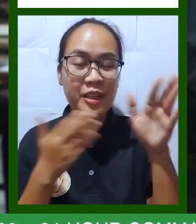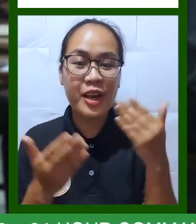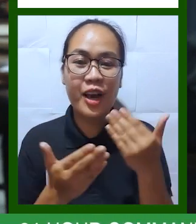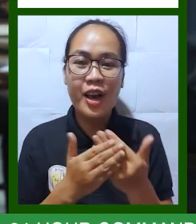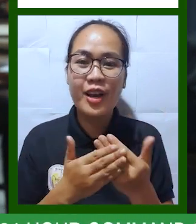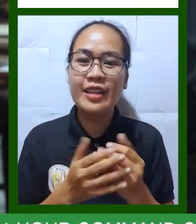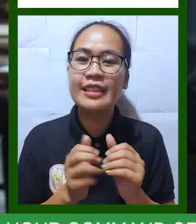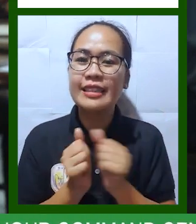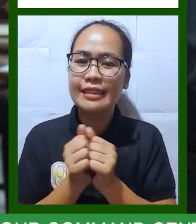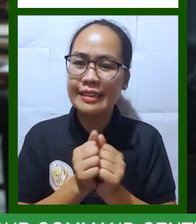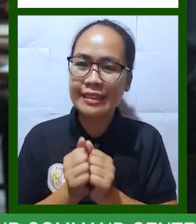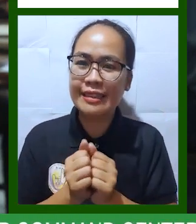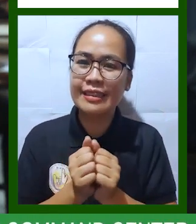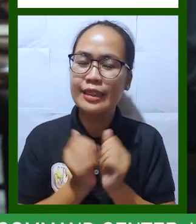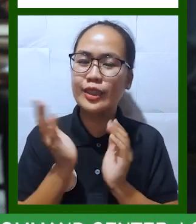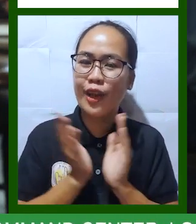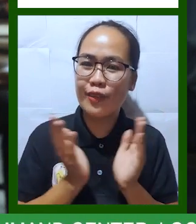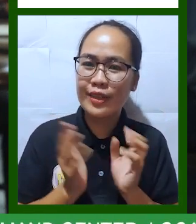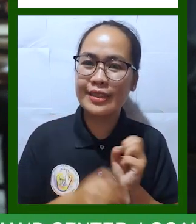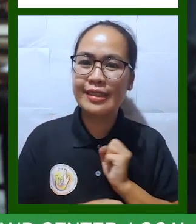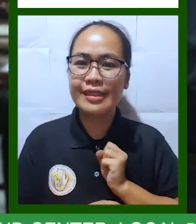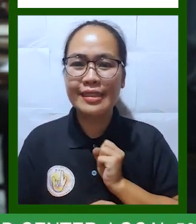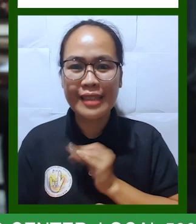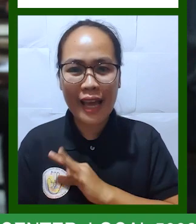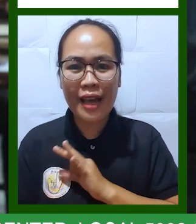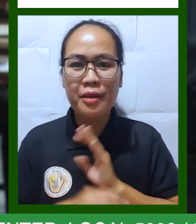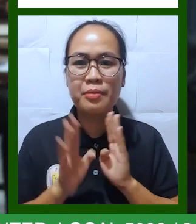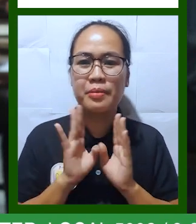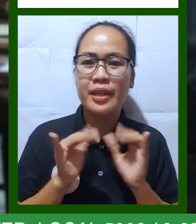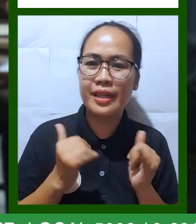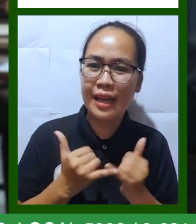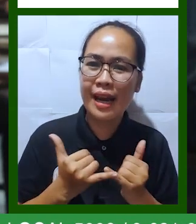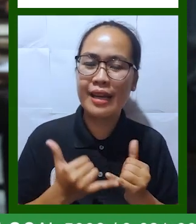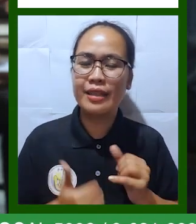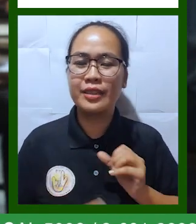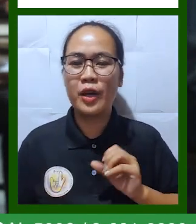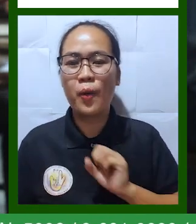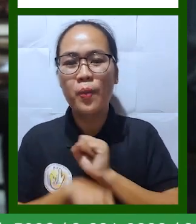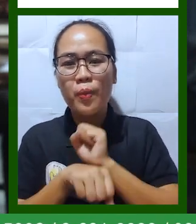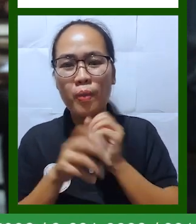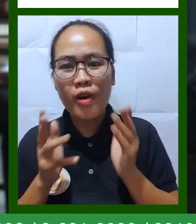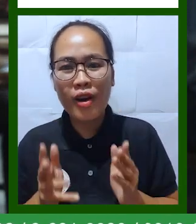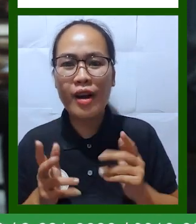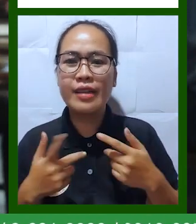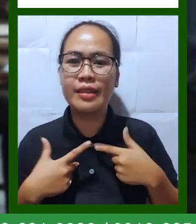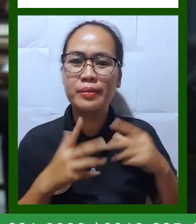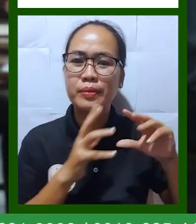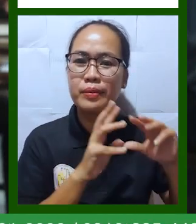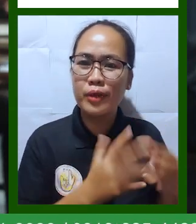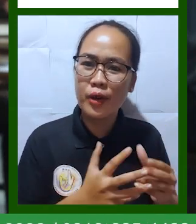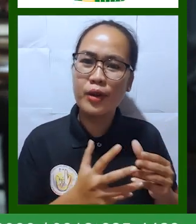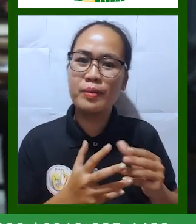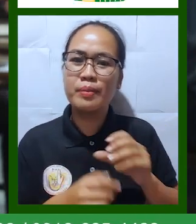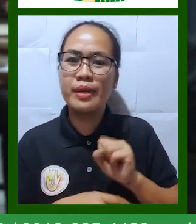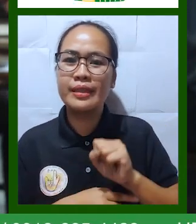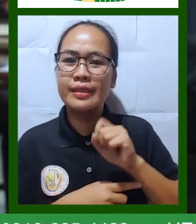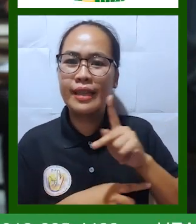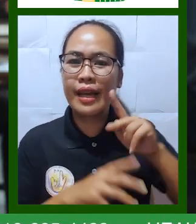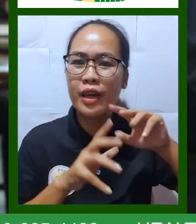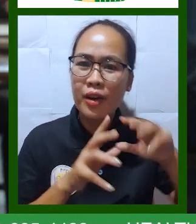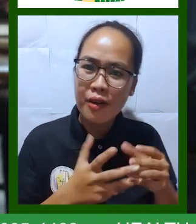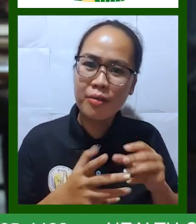aking pagpapasalamat po sa ating mga katuwang sa pagseserbisyo, ang ating mga barangay employees, of course the Barangay Council, the